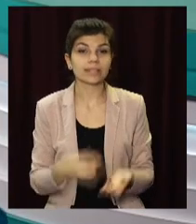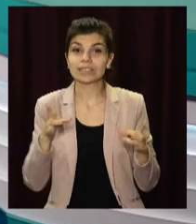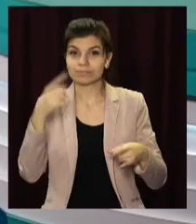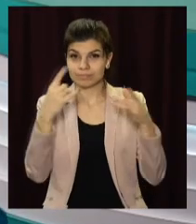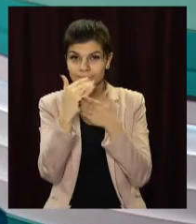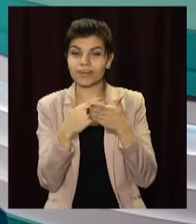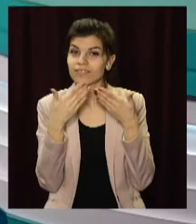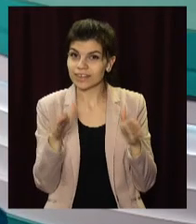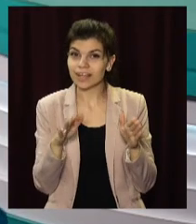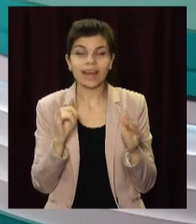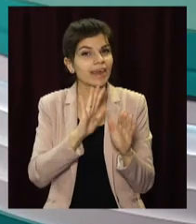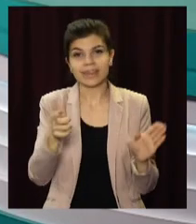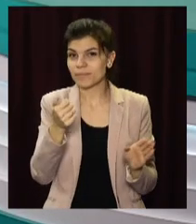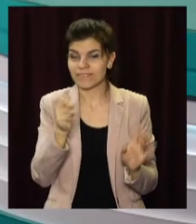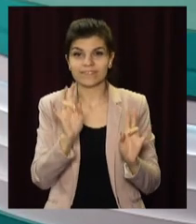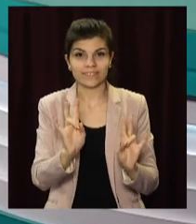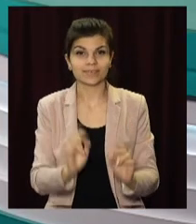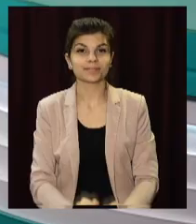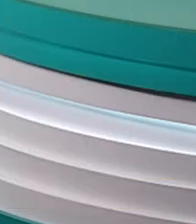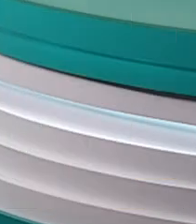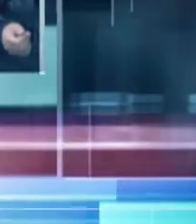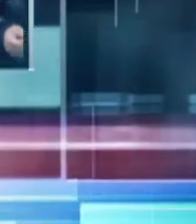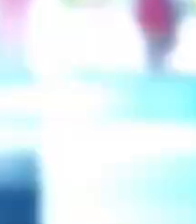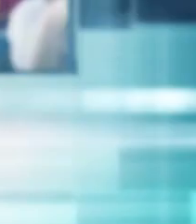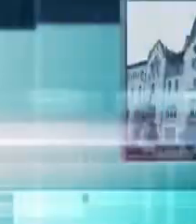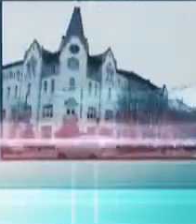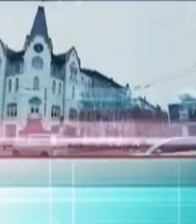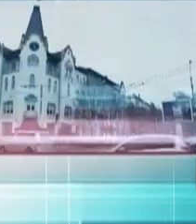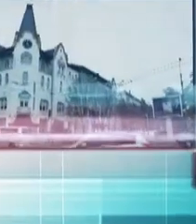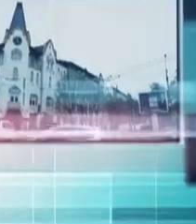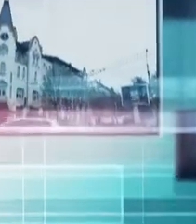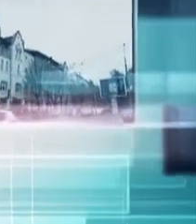Залишайтеся з відкритим та не перемикайте. Дякую.